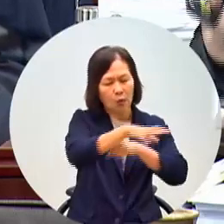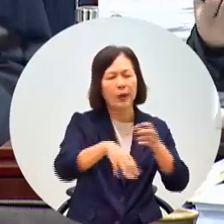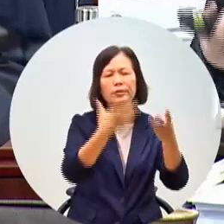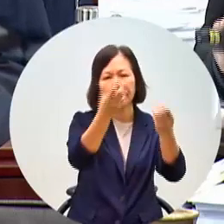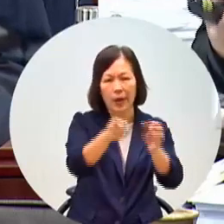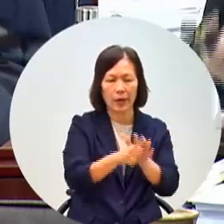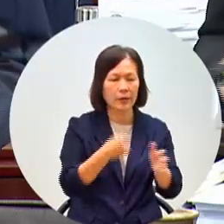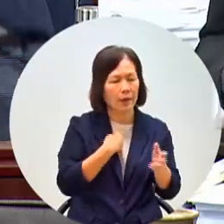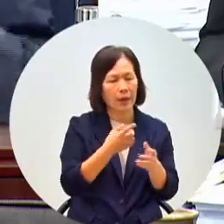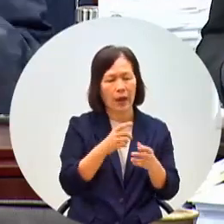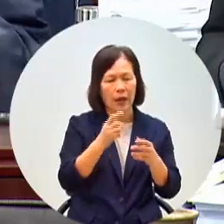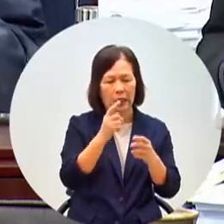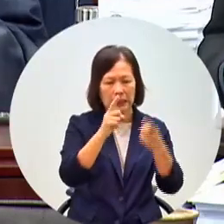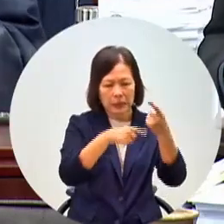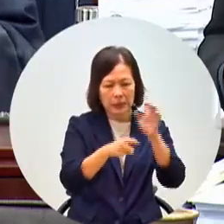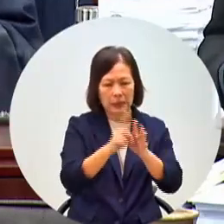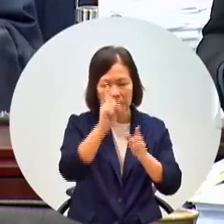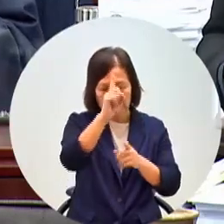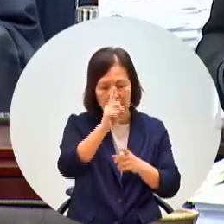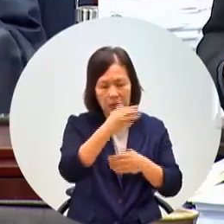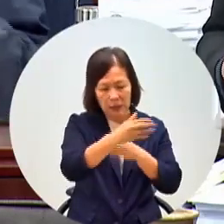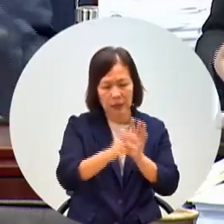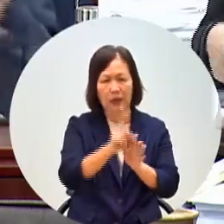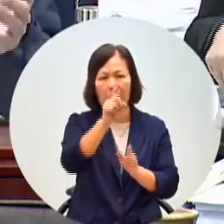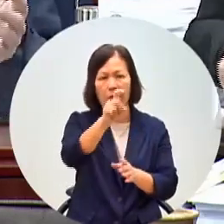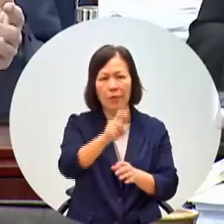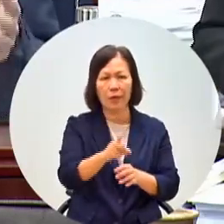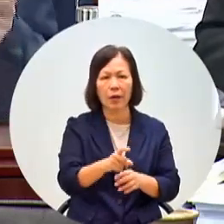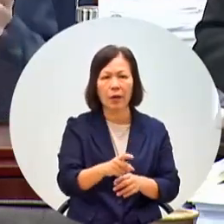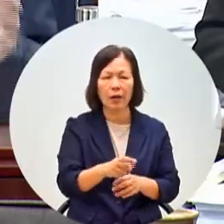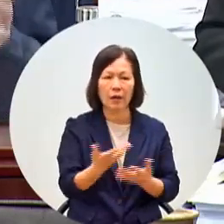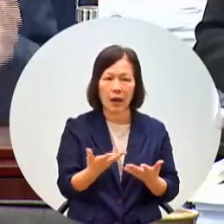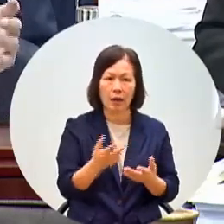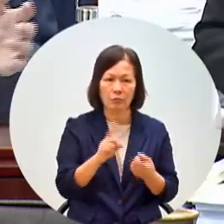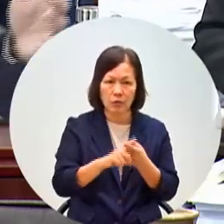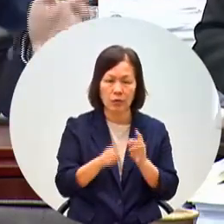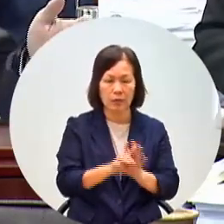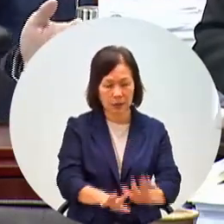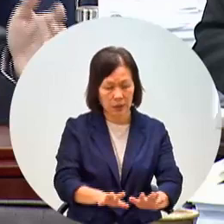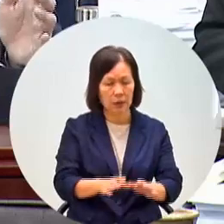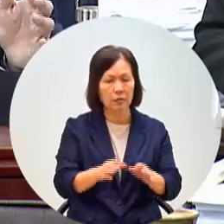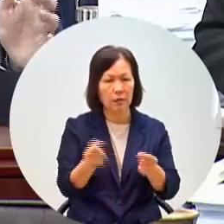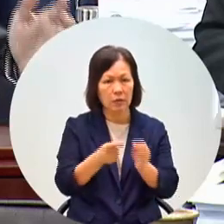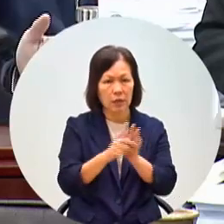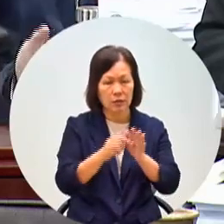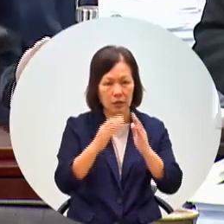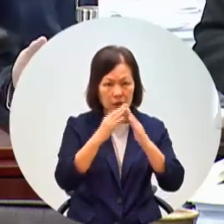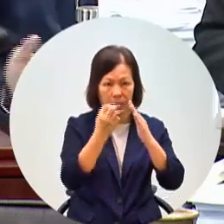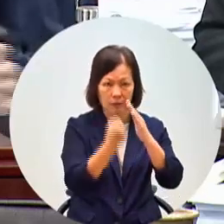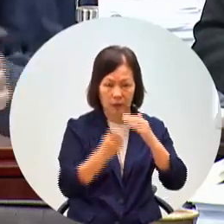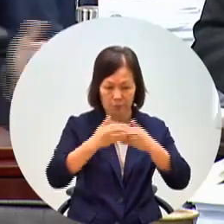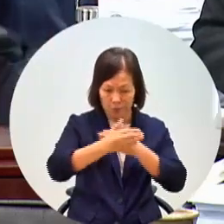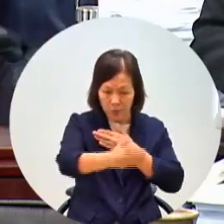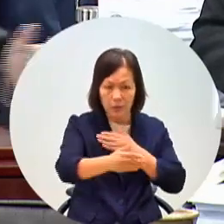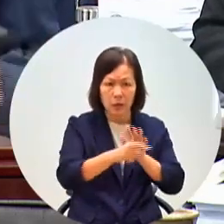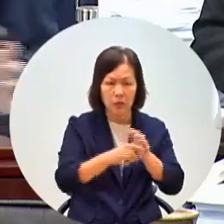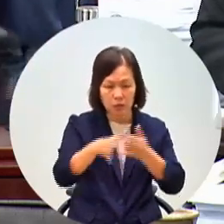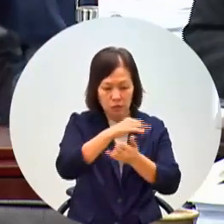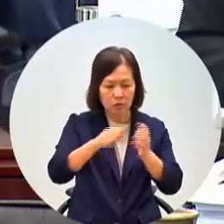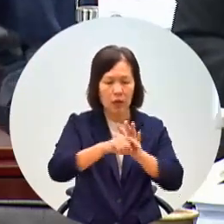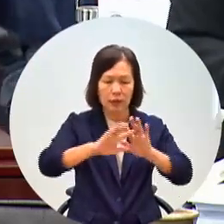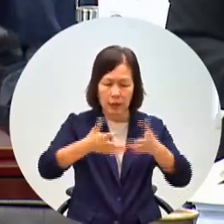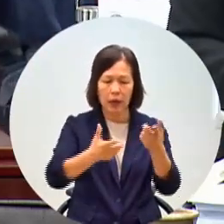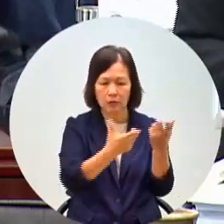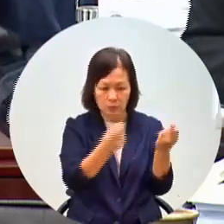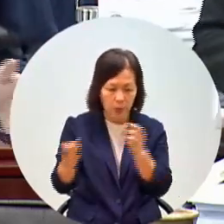没有办法一位一室嘛。 对。那我们的现在啦居家隔离全台湾大概都一样，就拢